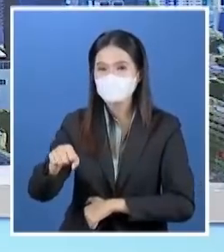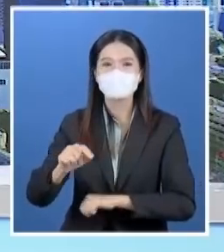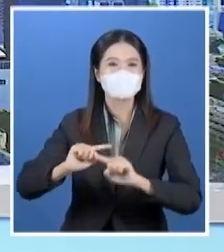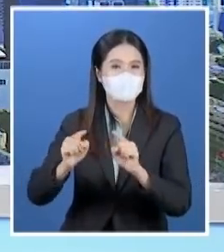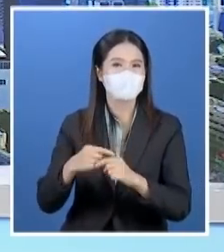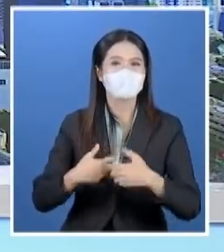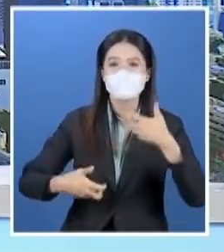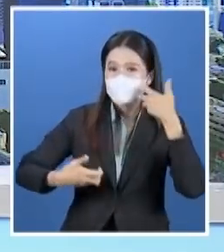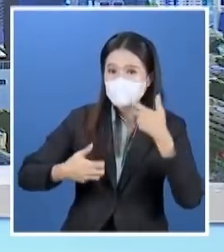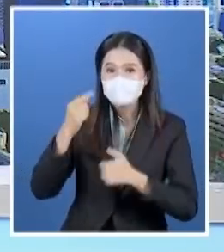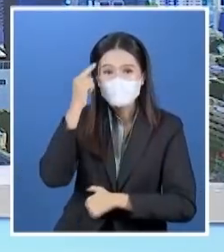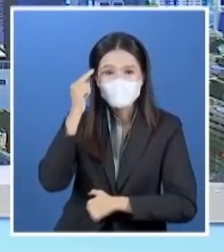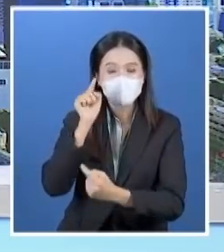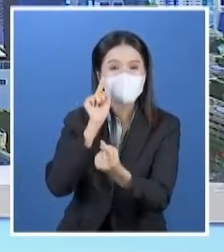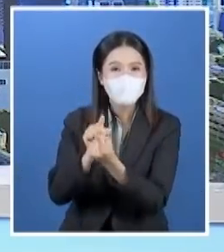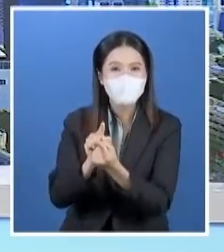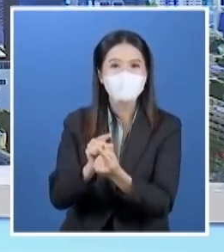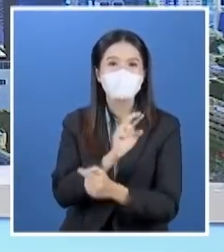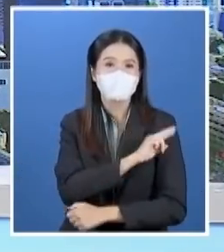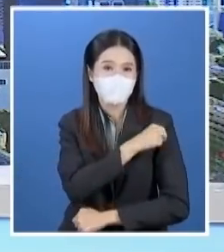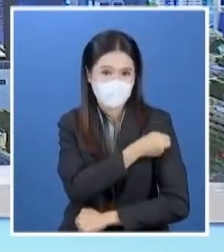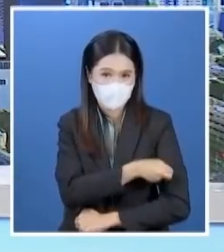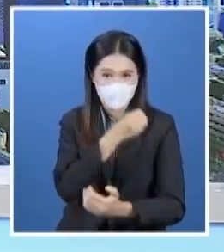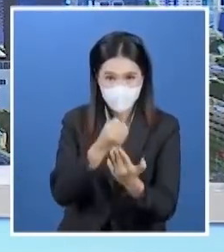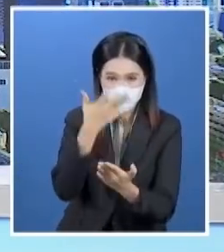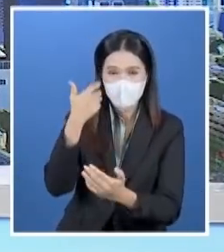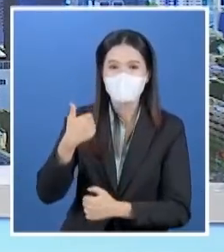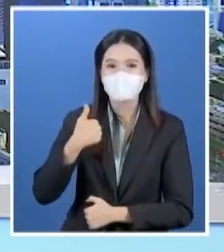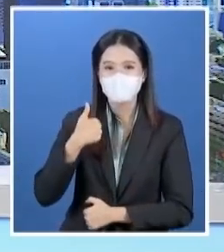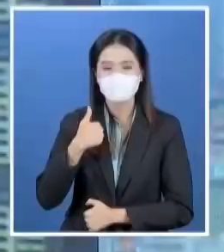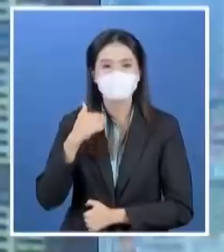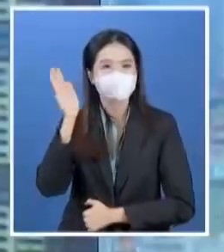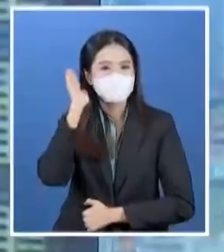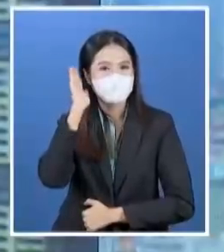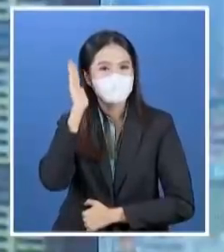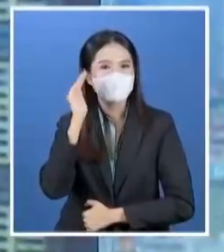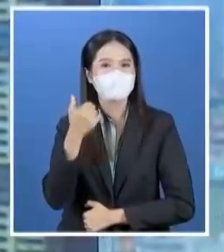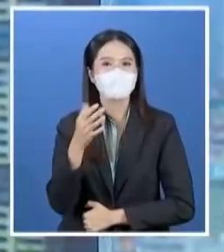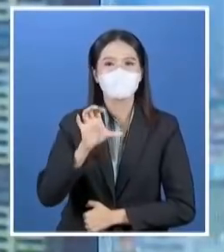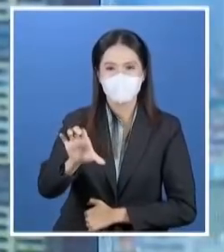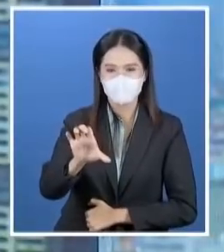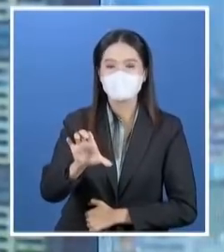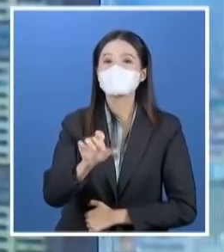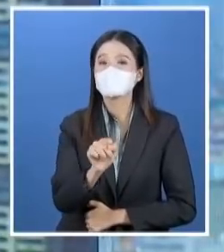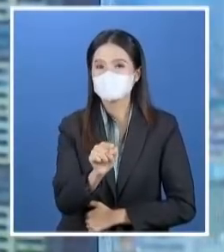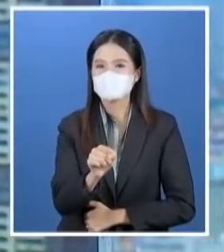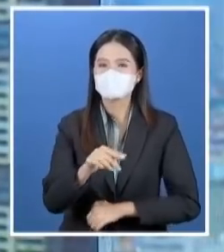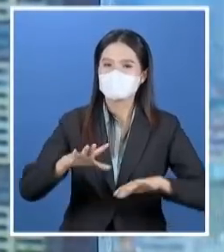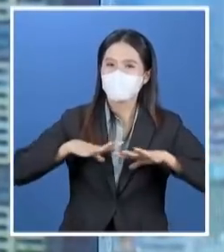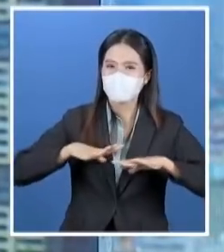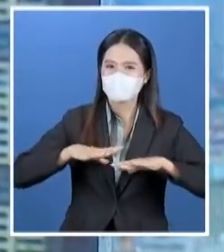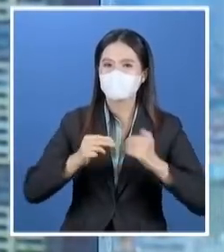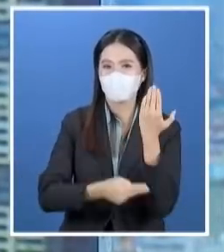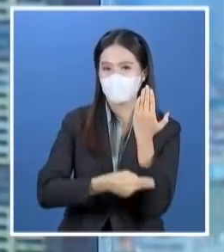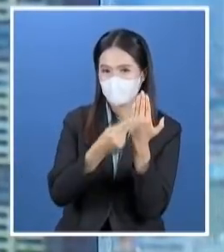แต่เรื่องของลิงใครจะคิดว่าไปโผล่ตามโรงแรมหรูมีพ่อหนุ่มคนหนึ่งแกโพสต์รีวิวที่พักโรงแรมห